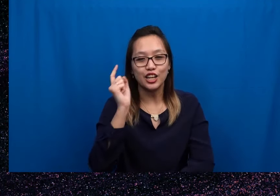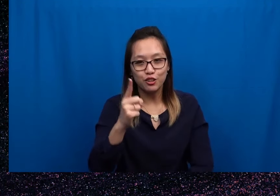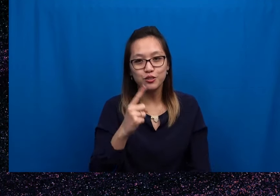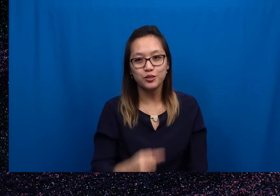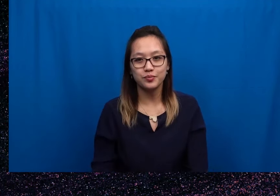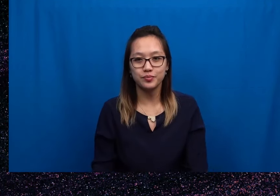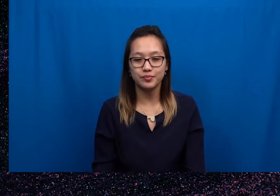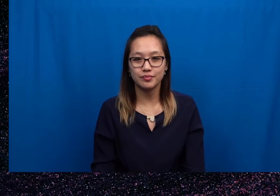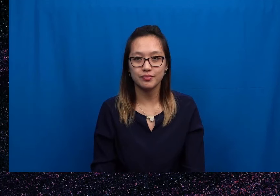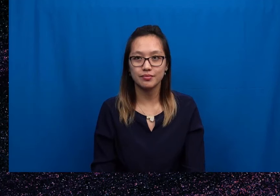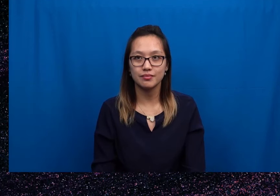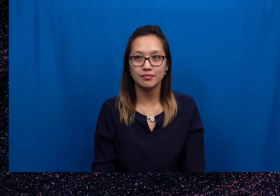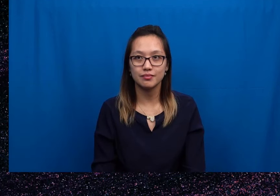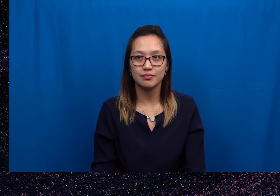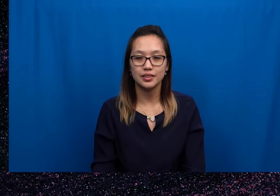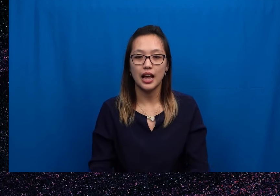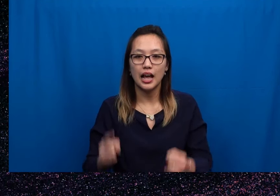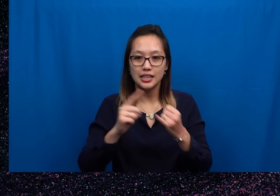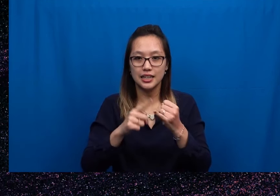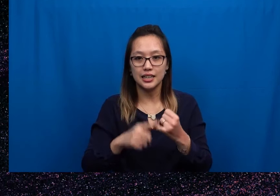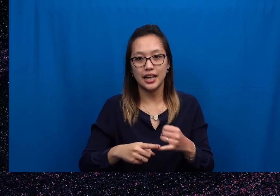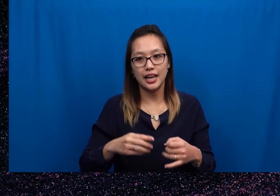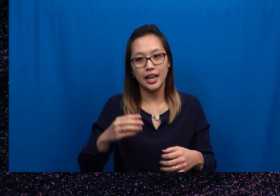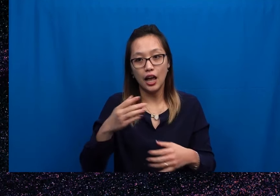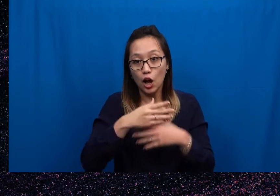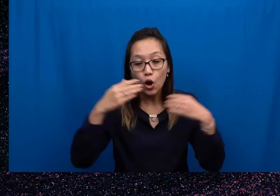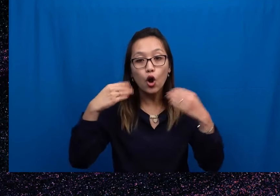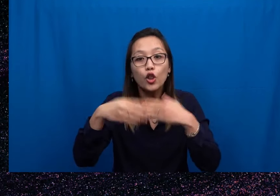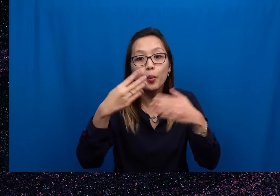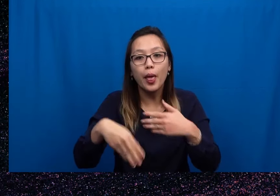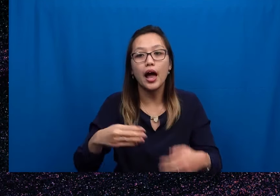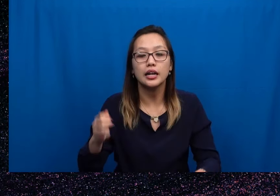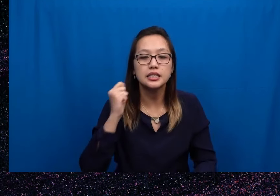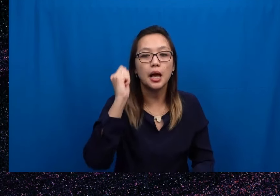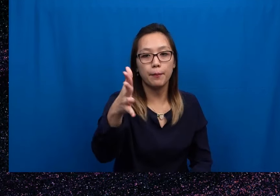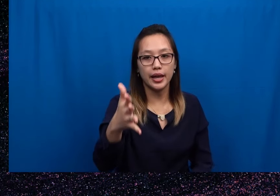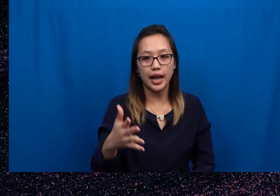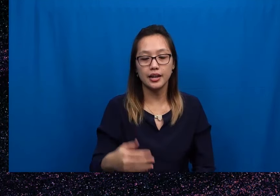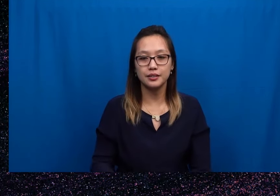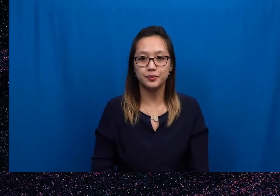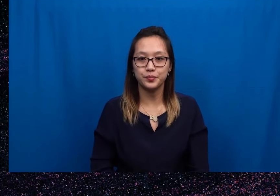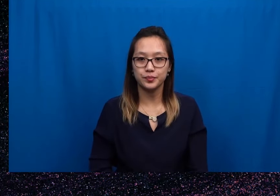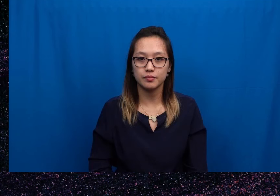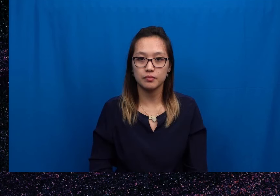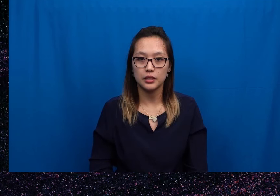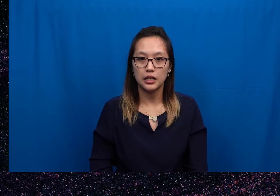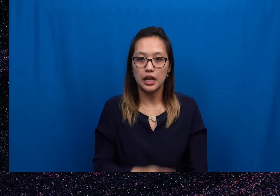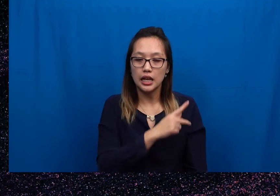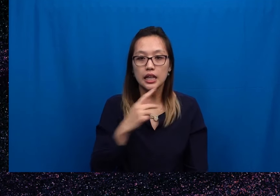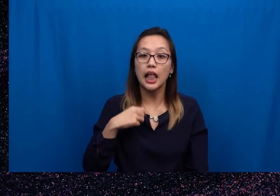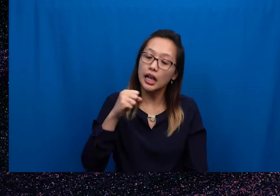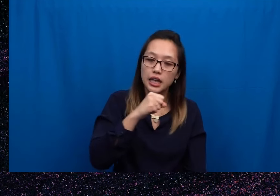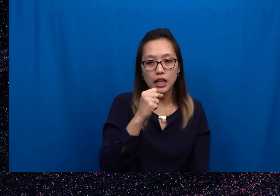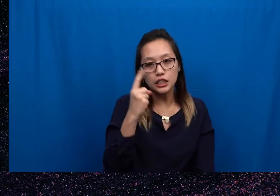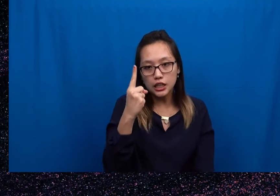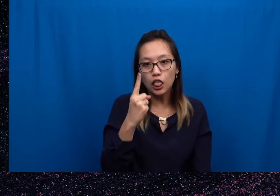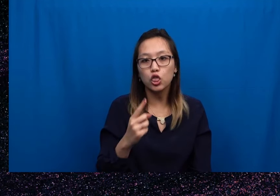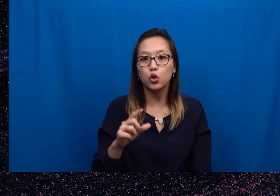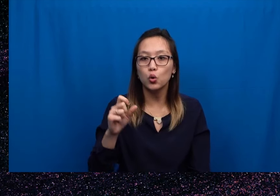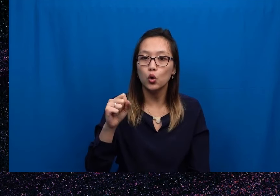diajak bangkit berdiri, lalu berdoa untuk firman Tuhan yang sudah disampaikan. Kita menyanyi satu lagu.